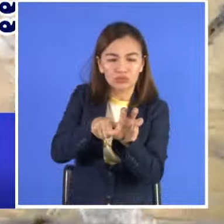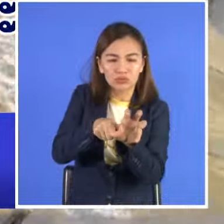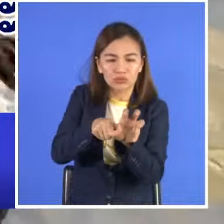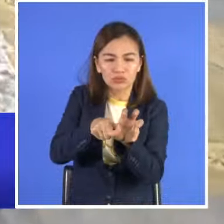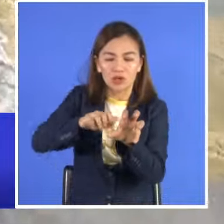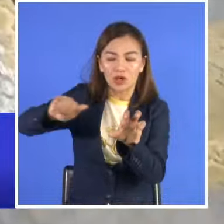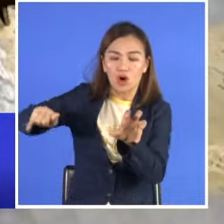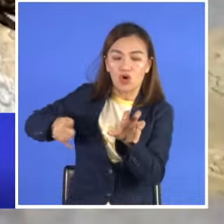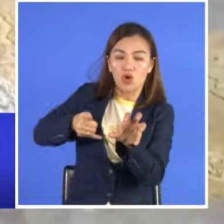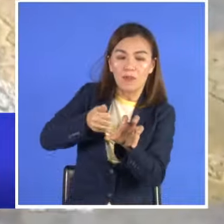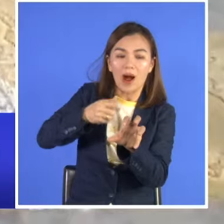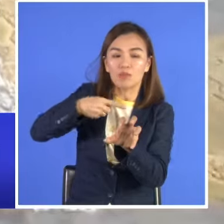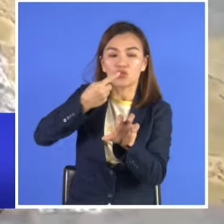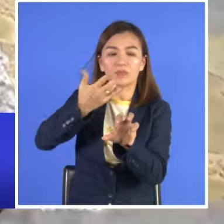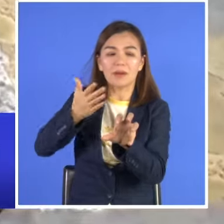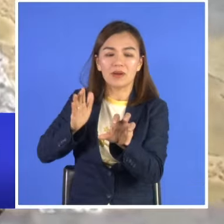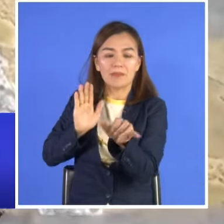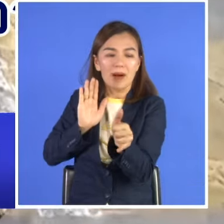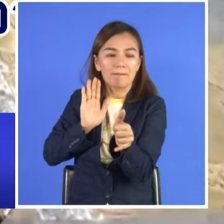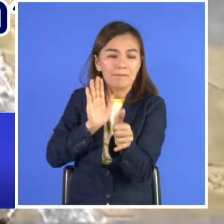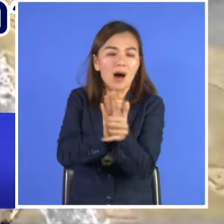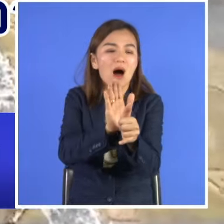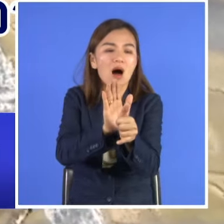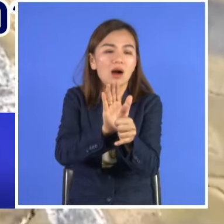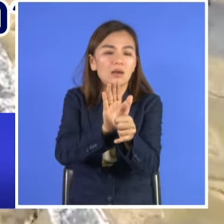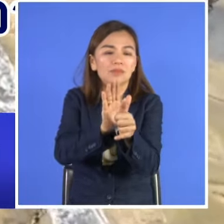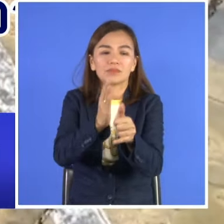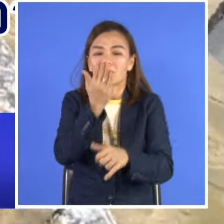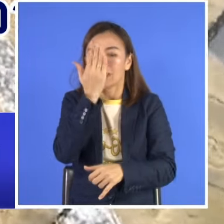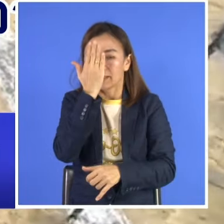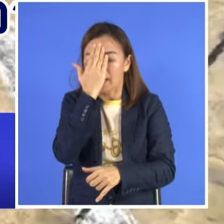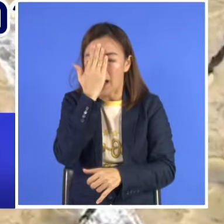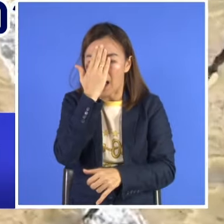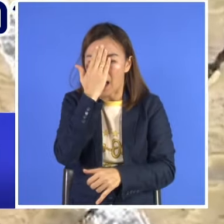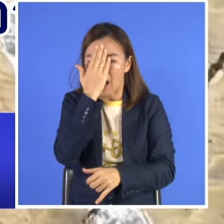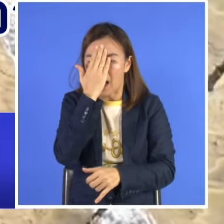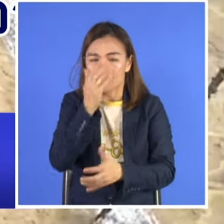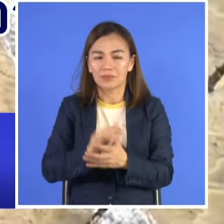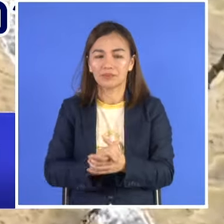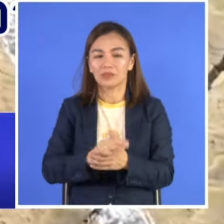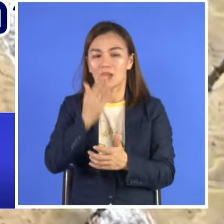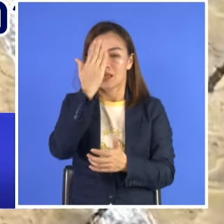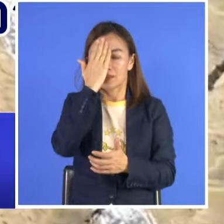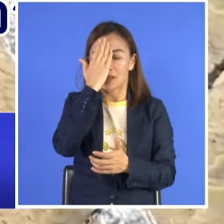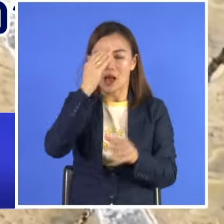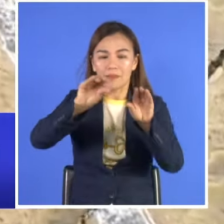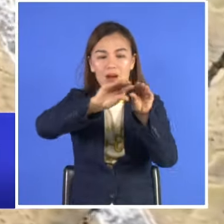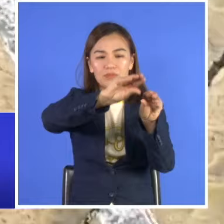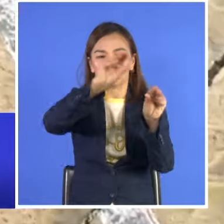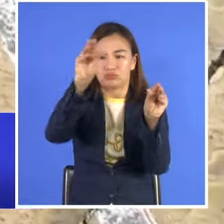ม่ได้พูดอะไรเขามาถึงมากระทืบที่หลังผมหน้าผมกับหัวผมเนี่ยไปชนกับชิ้นซุ้มล้อ